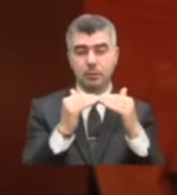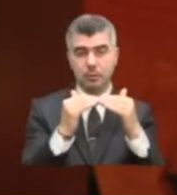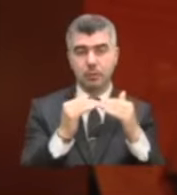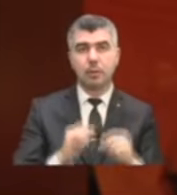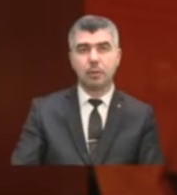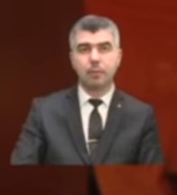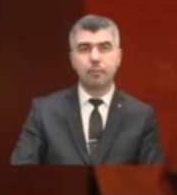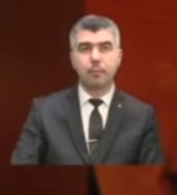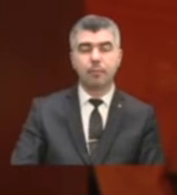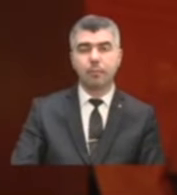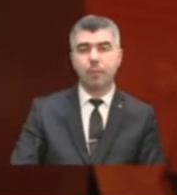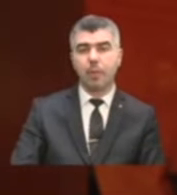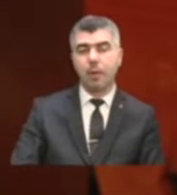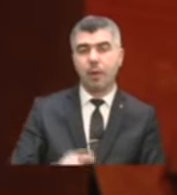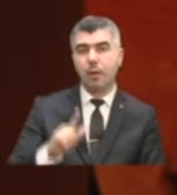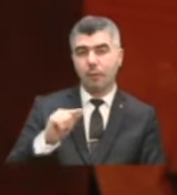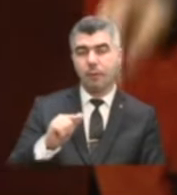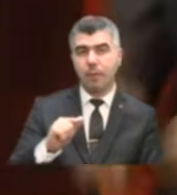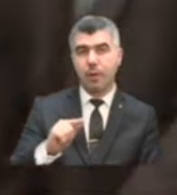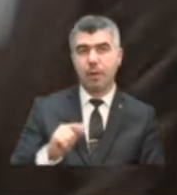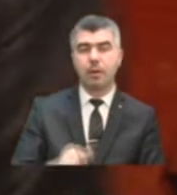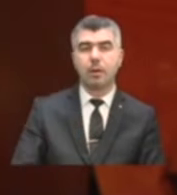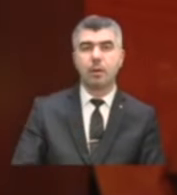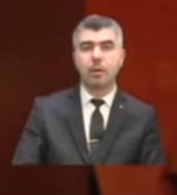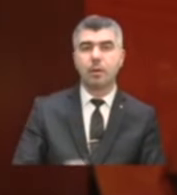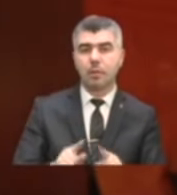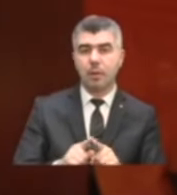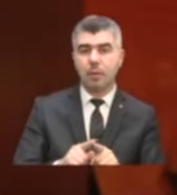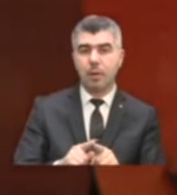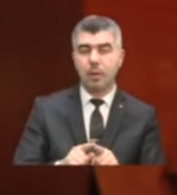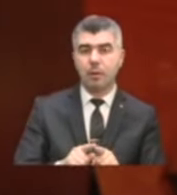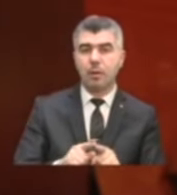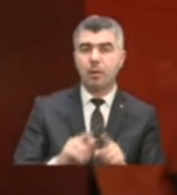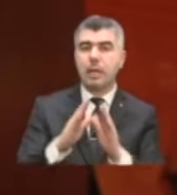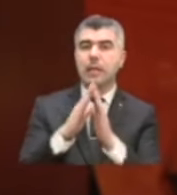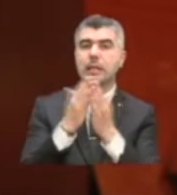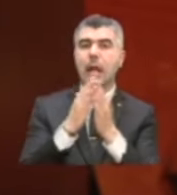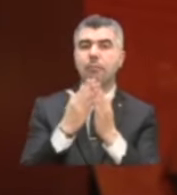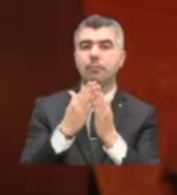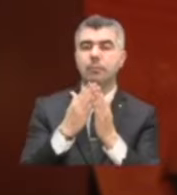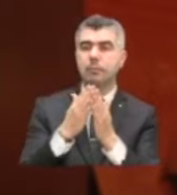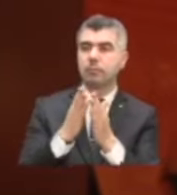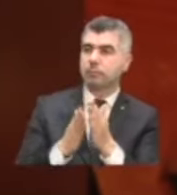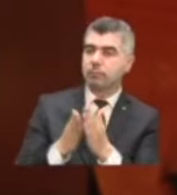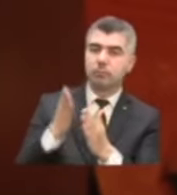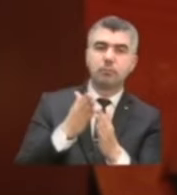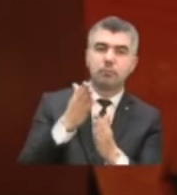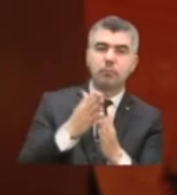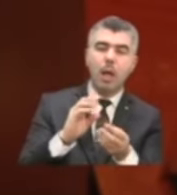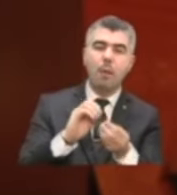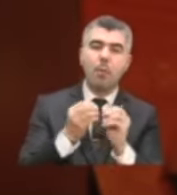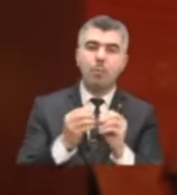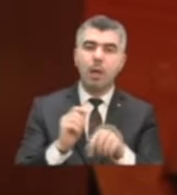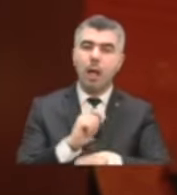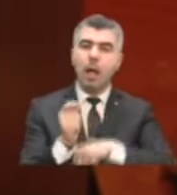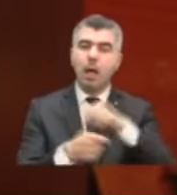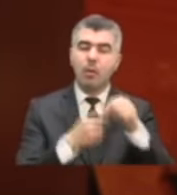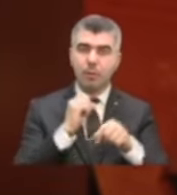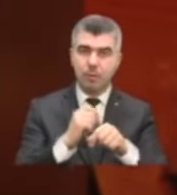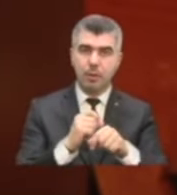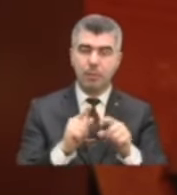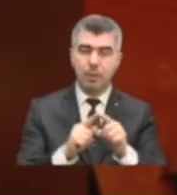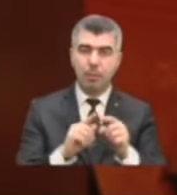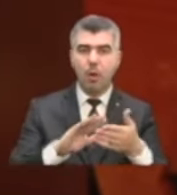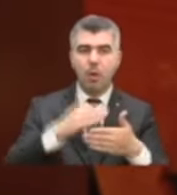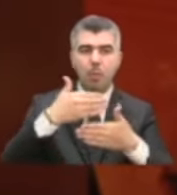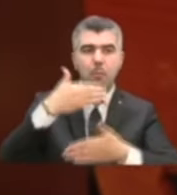على الدار المكتبه المتنقله، باش تجاوب مع الاشكاليات اللي كيعاني منها العالم القروي، لان في بلاصه ما نبقاو نبنيو الحيوط